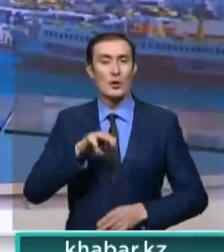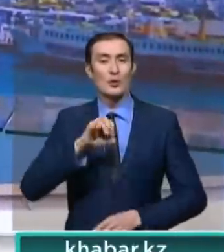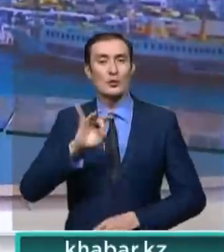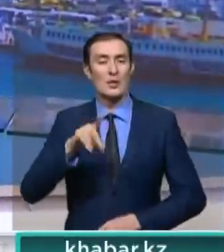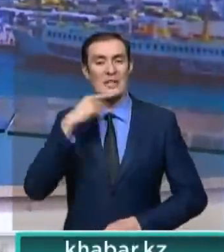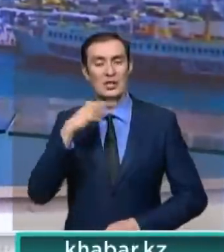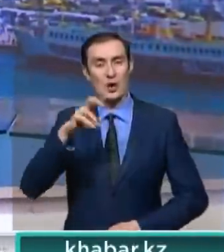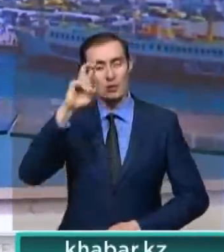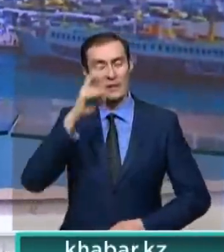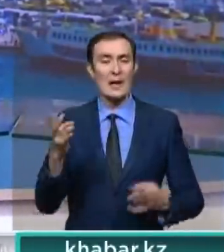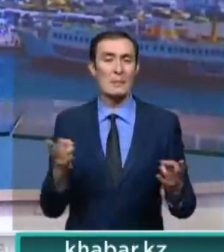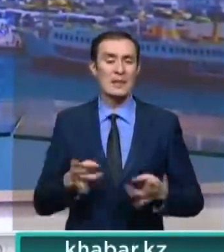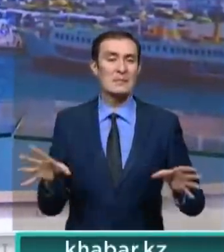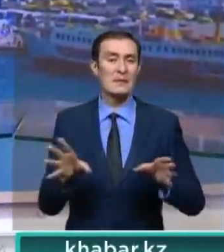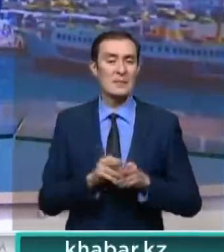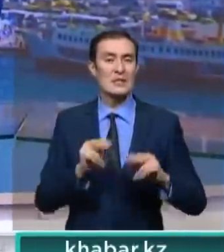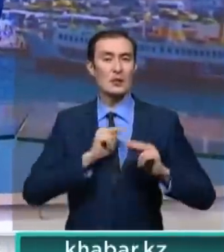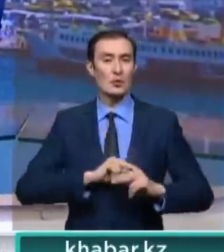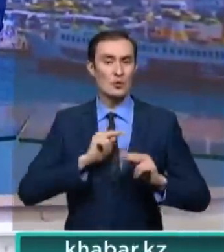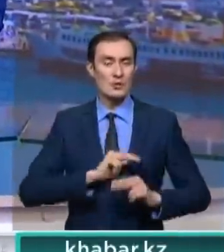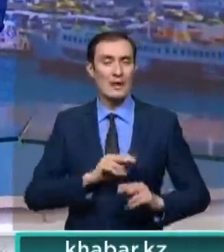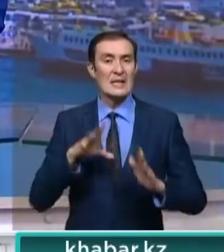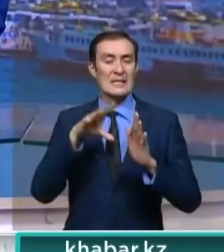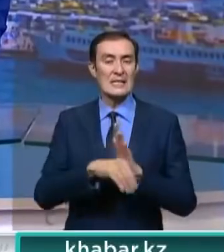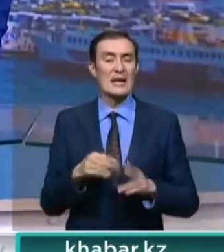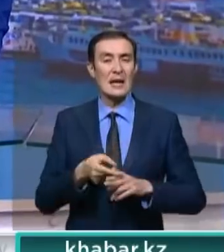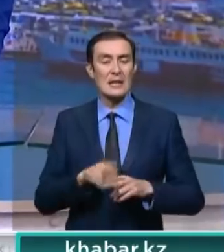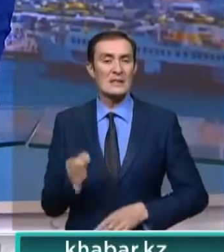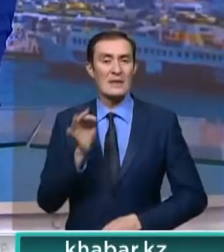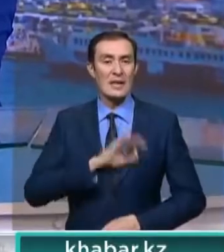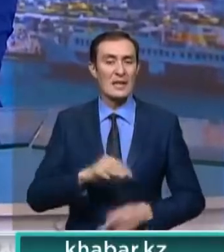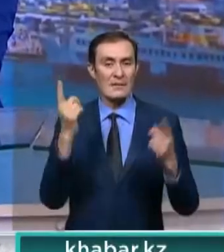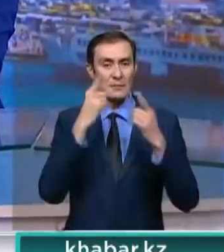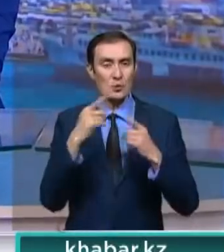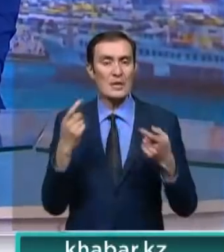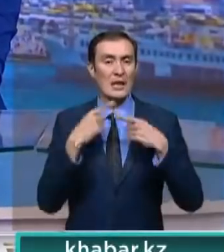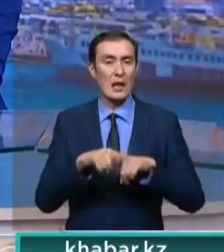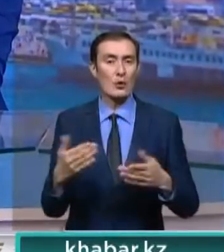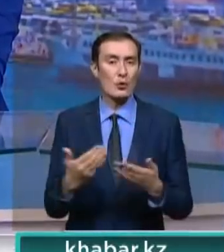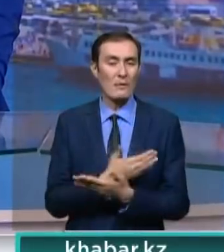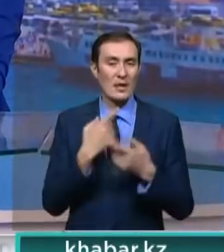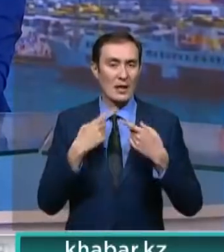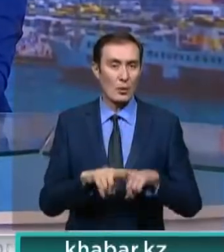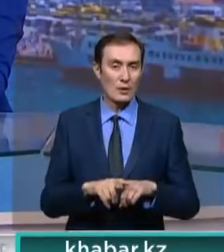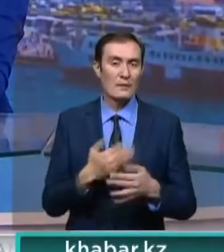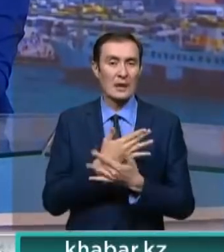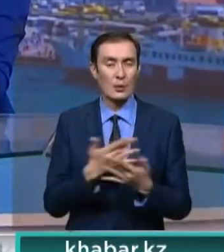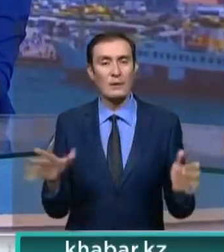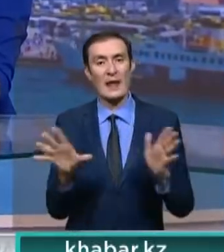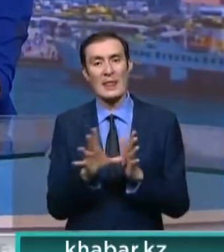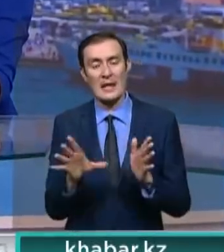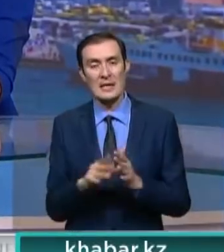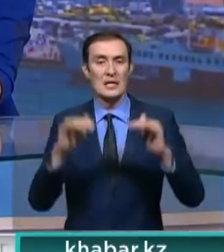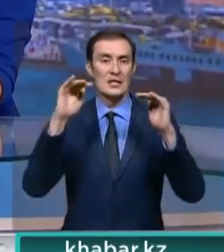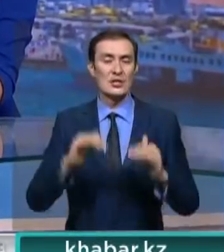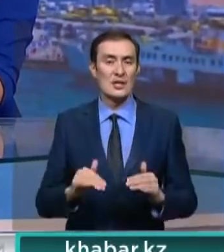тюркоязычным странам необходимо налаживать совместное сотрудничество. Среди них освоение информационных технологий, развитие новых видов энергии и